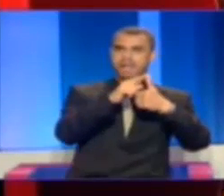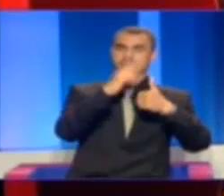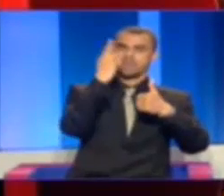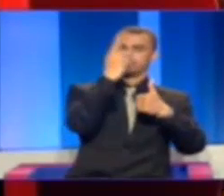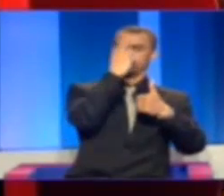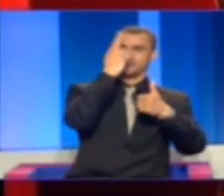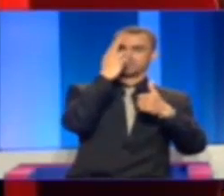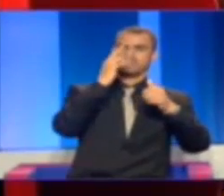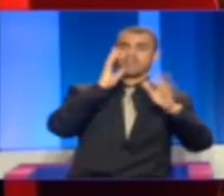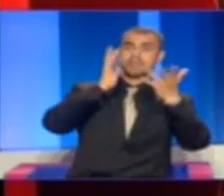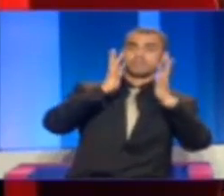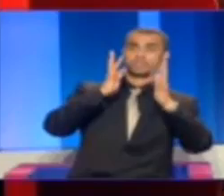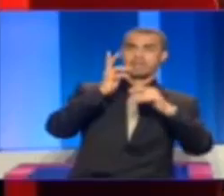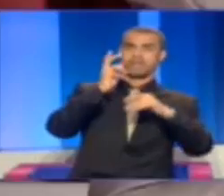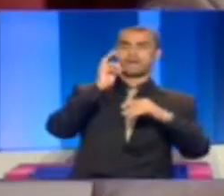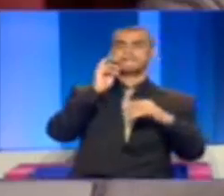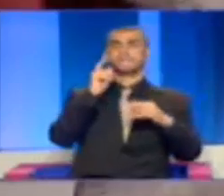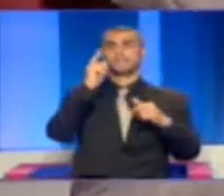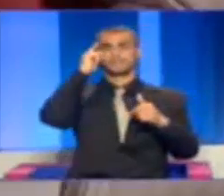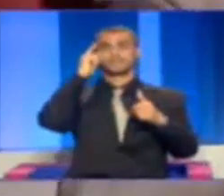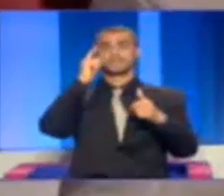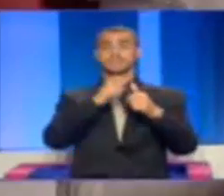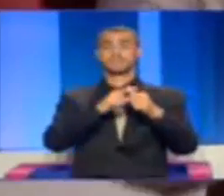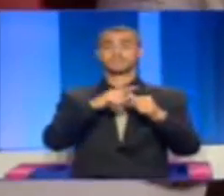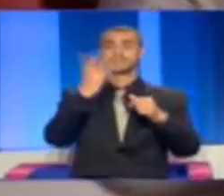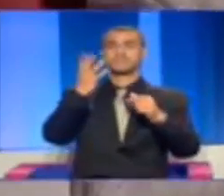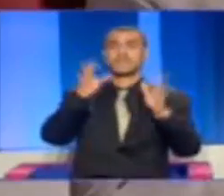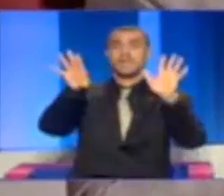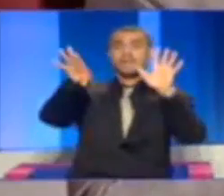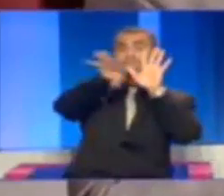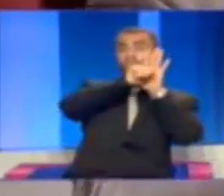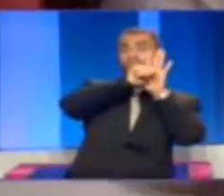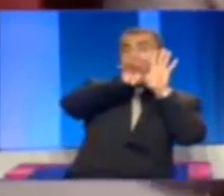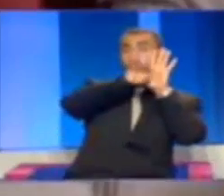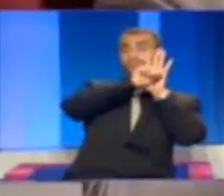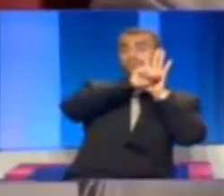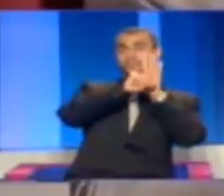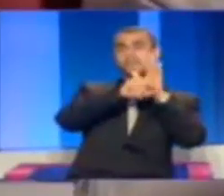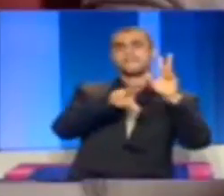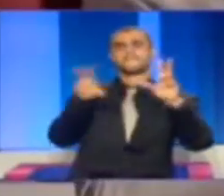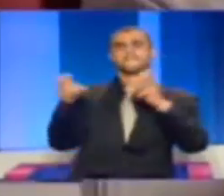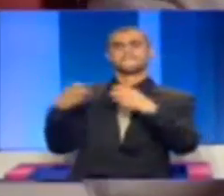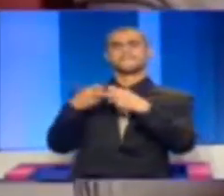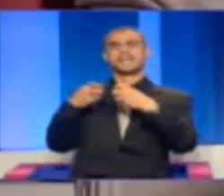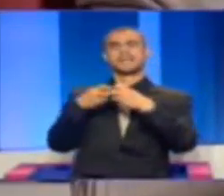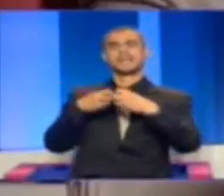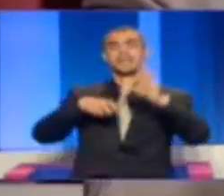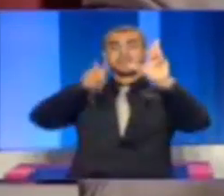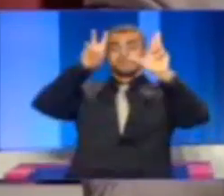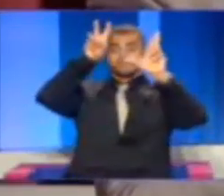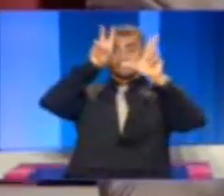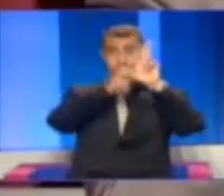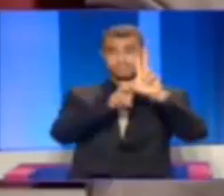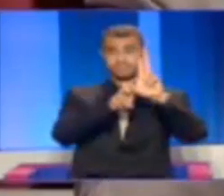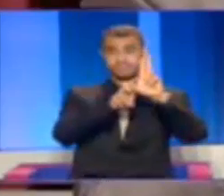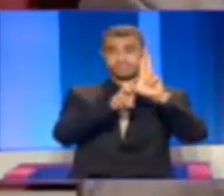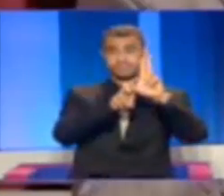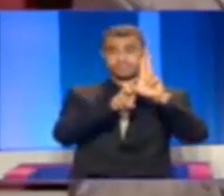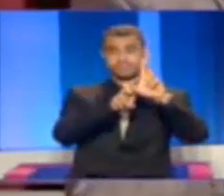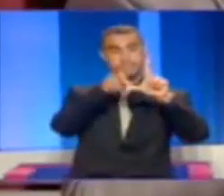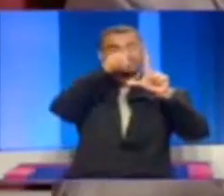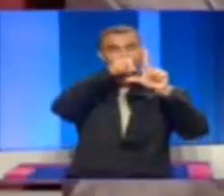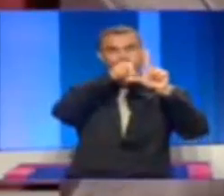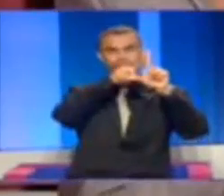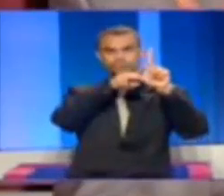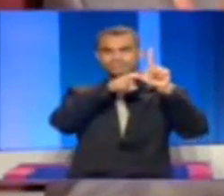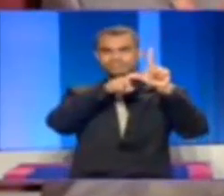الدال والمدلول، يعني انه فاش غادي نقول كرسي خاصني ندير الاشاره للكرسي وندير هكذا، على اساس انه العلاقه ما بين اليدين، لان عندنا تقريبا